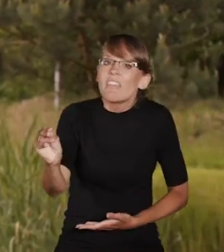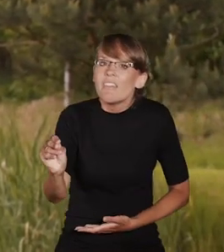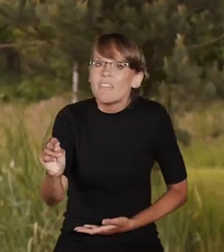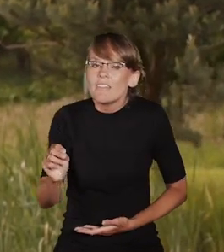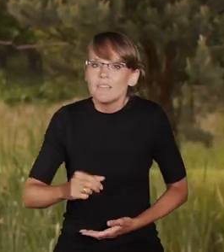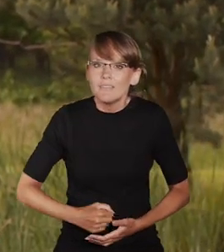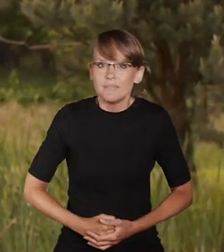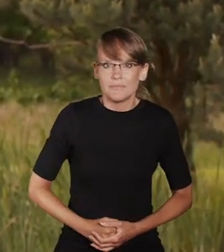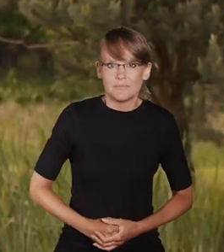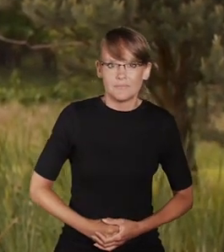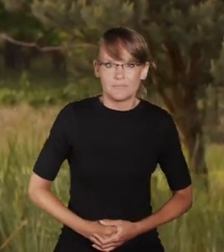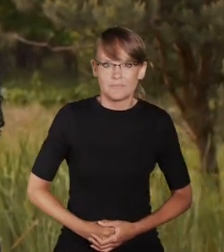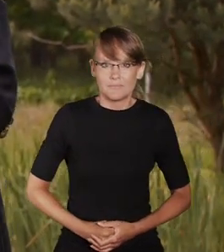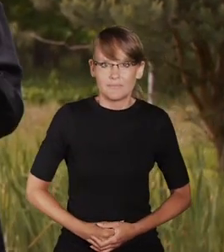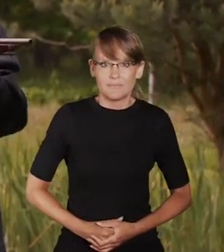Chwileczkę.